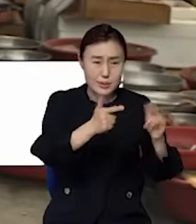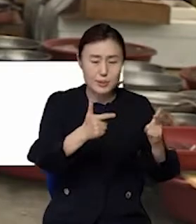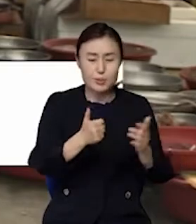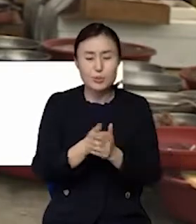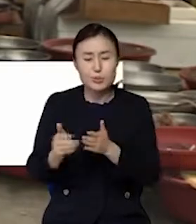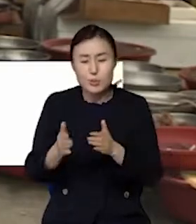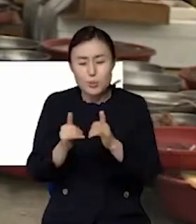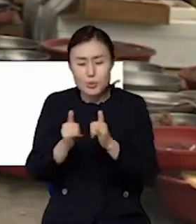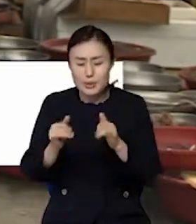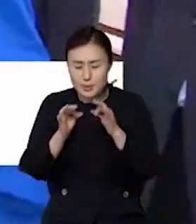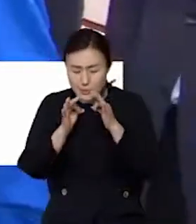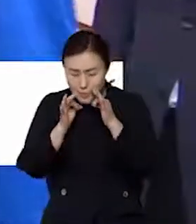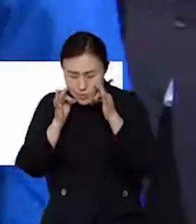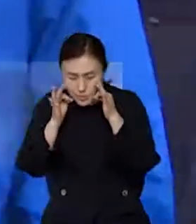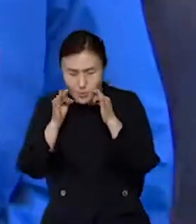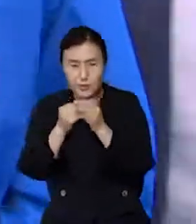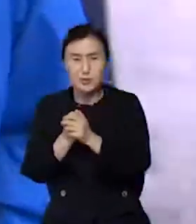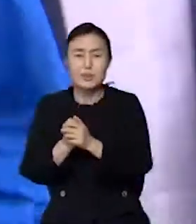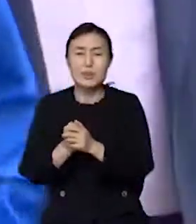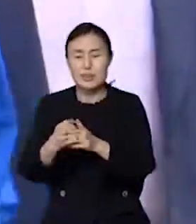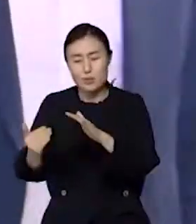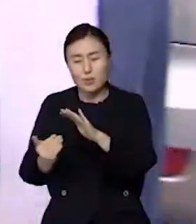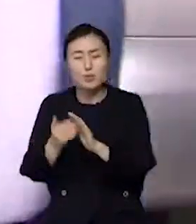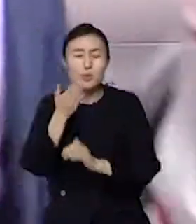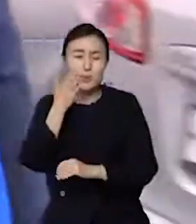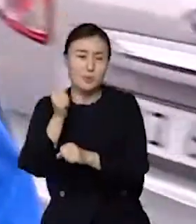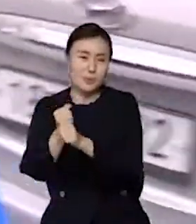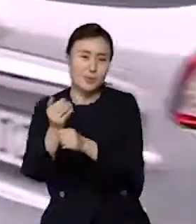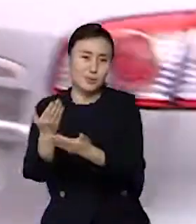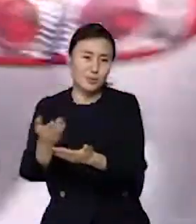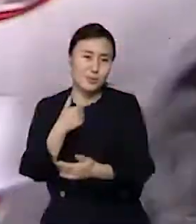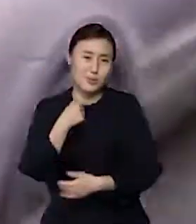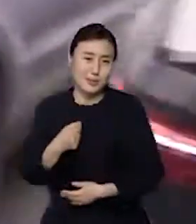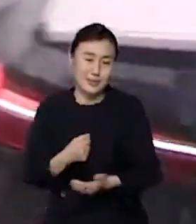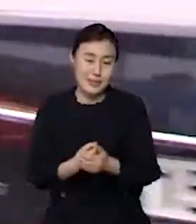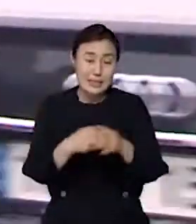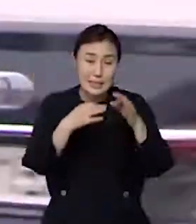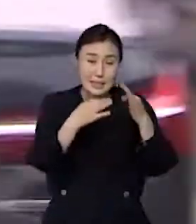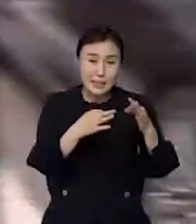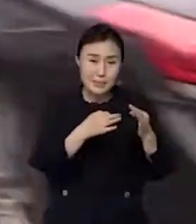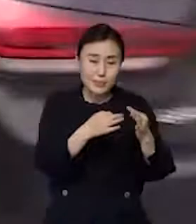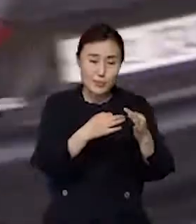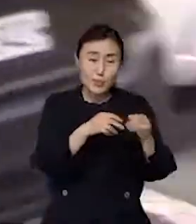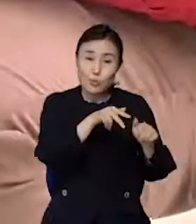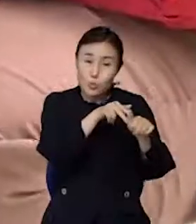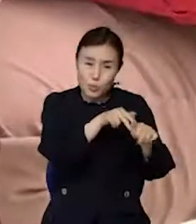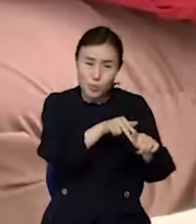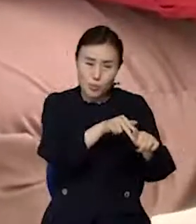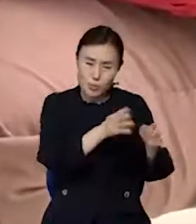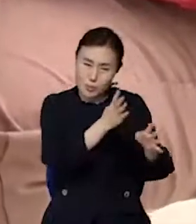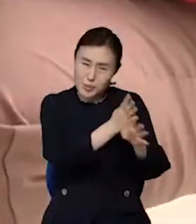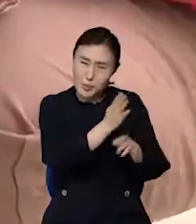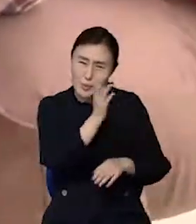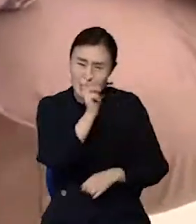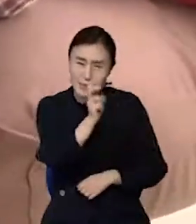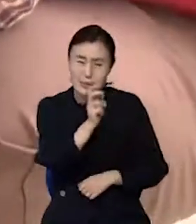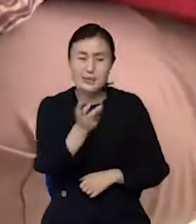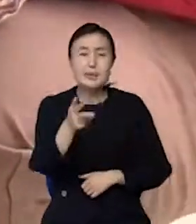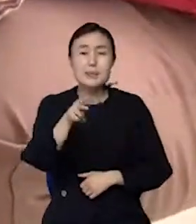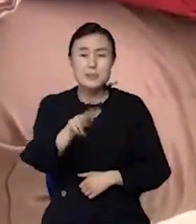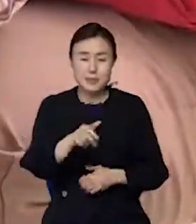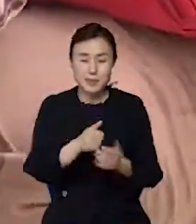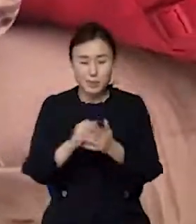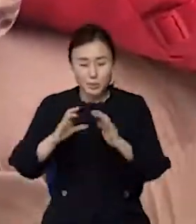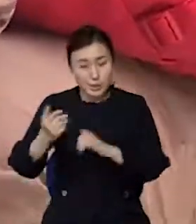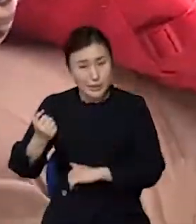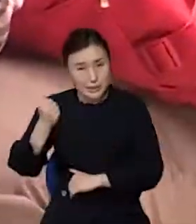땀이 빛나도록 하겠습니다. 재선 도전에 나선 김영록 후보의 우세가 점쳐지는 가운데 정치적 재기에 나선